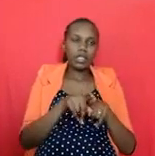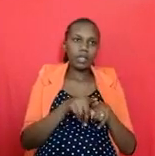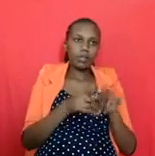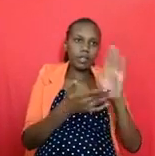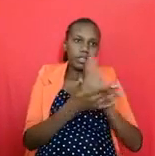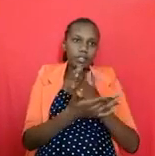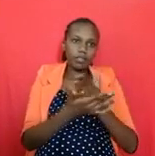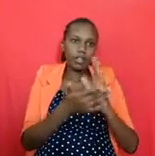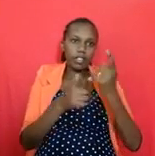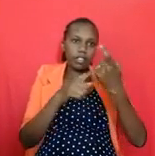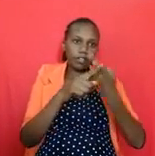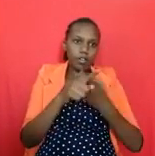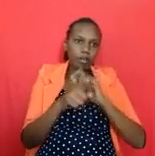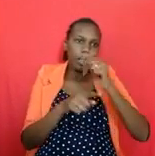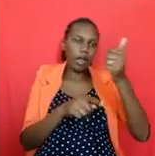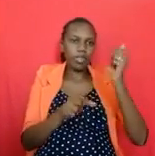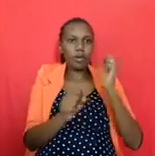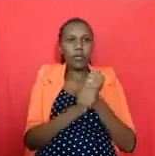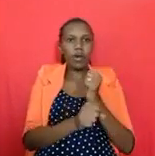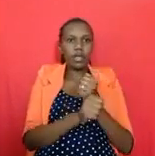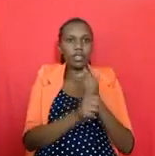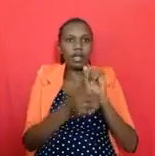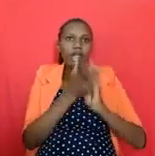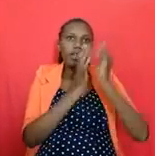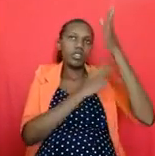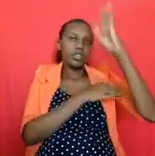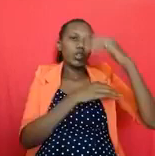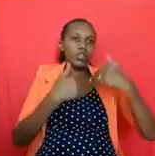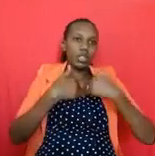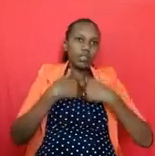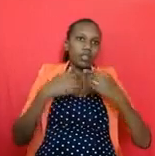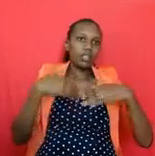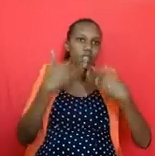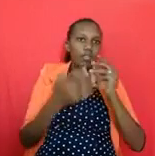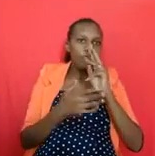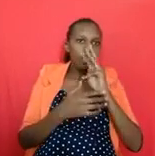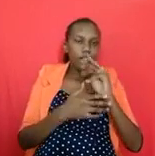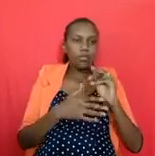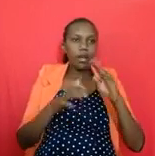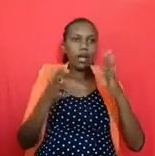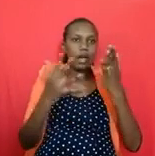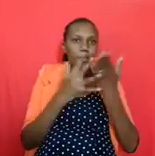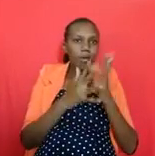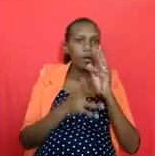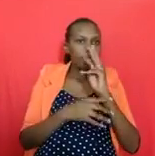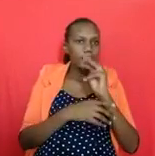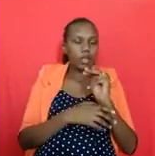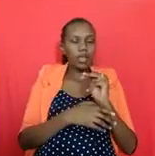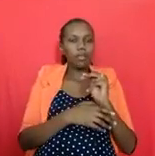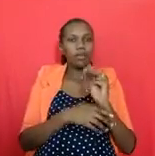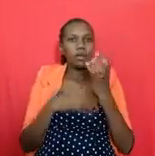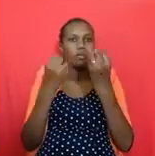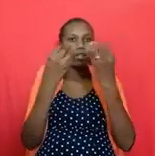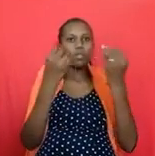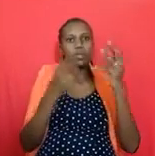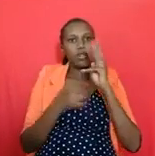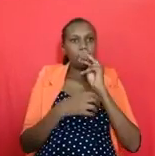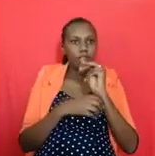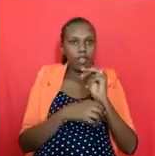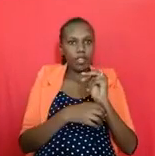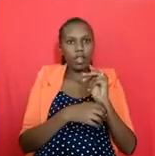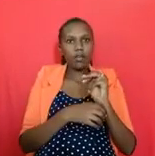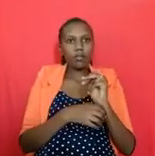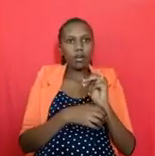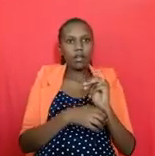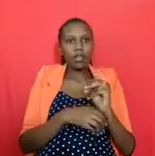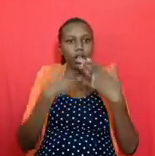Makĩgaĩte kumagia mawĩra marĩa mwathani umahete. Gatagatĩ-inĩ ka aingĩ mwathani